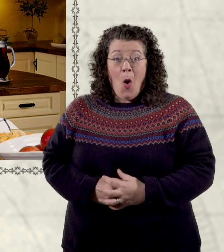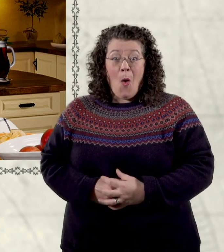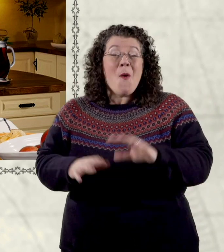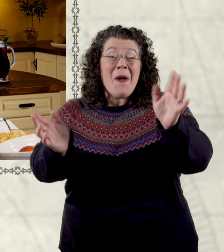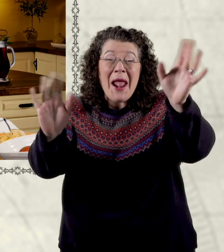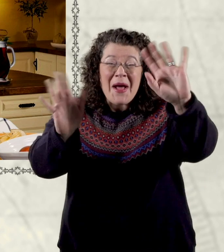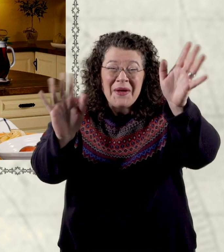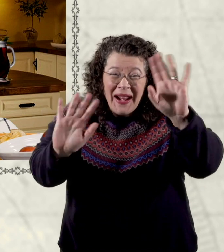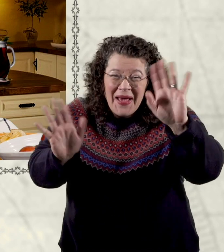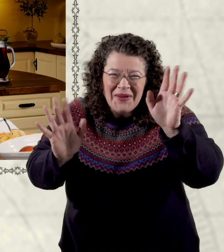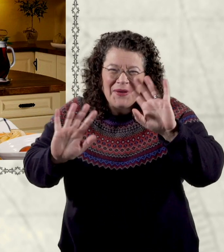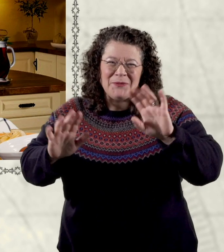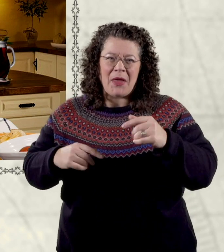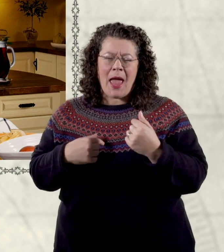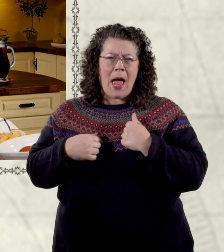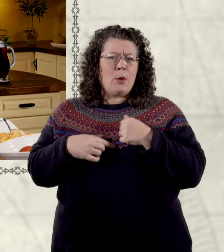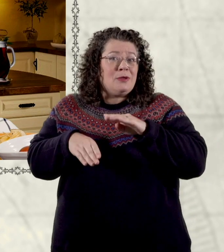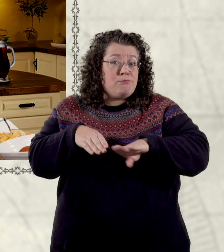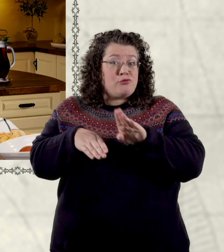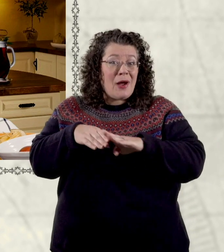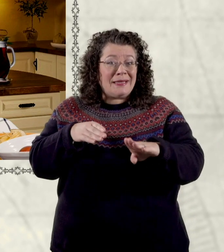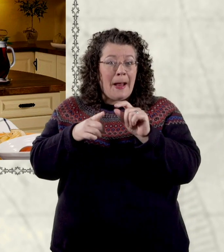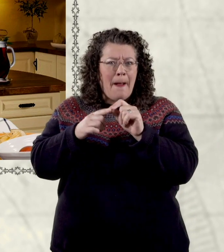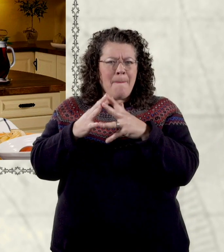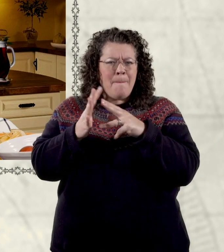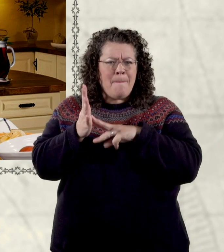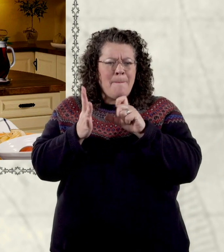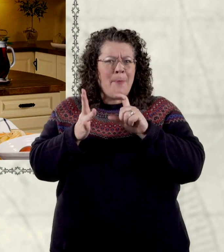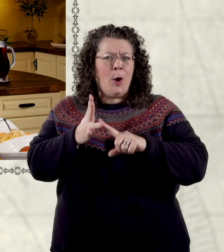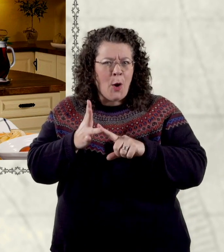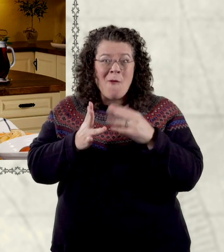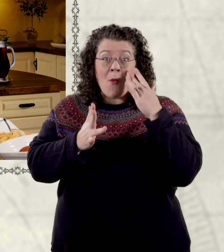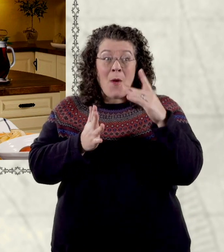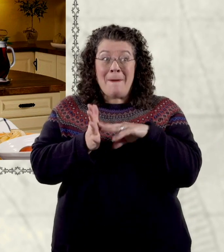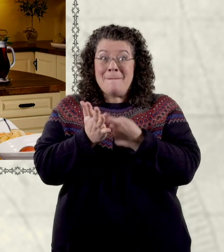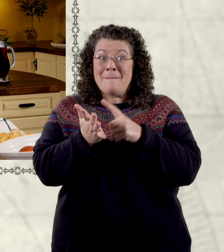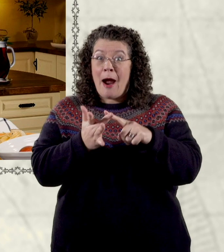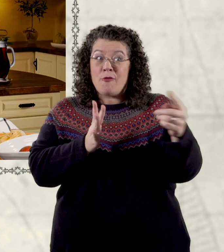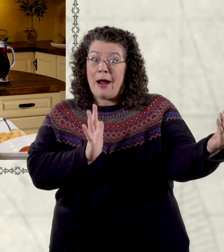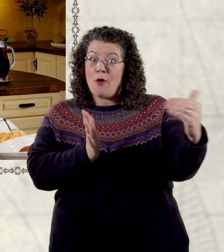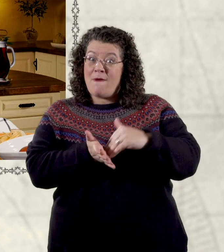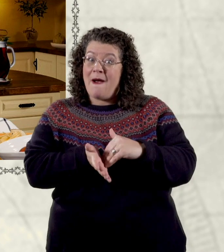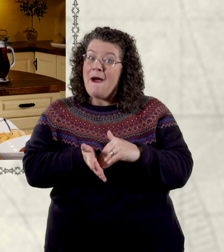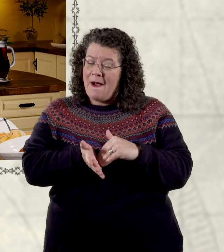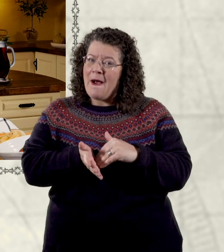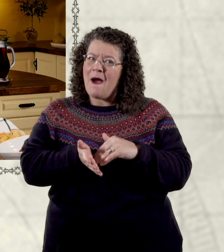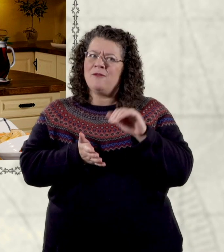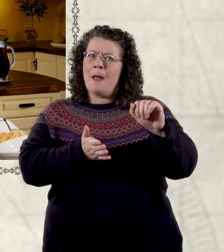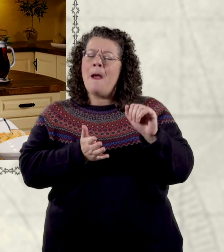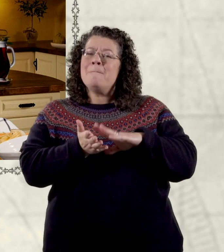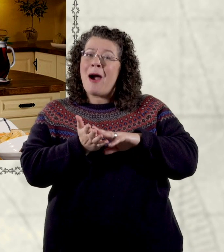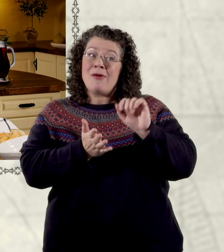O, siwmai? O'n i jyst yn ymarfer fy mhonco erbyn bod Mari'n cyrraedd. Y fari Lwyd a'i chryw hynny